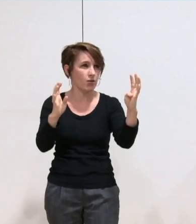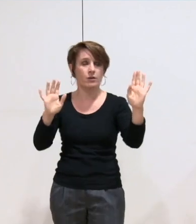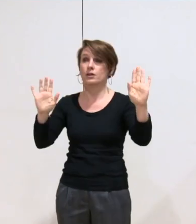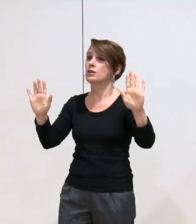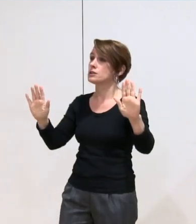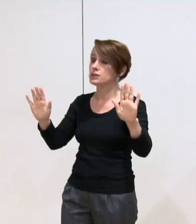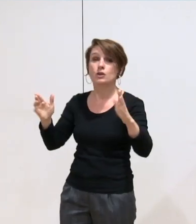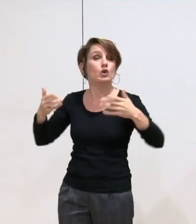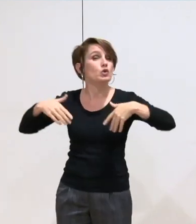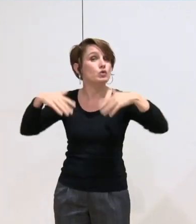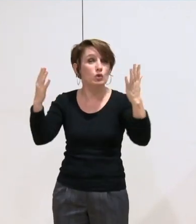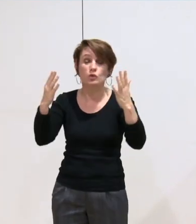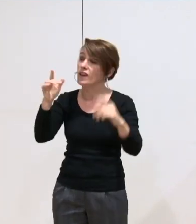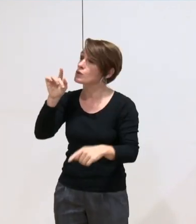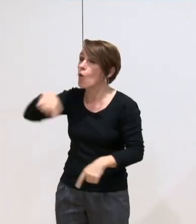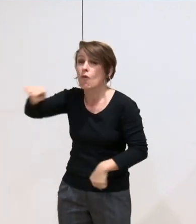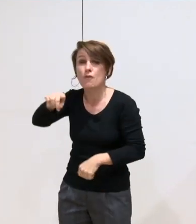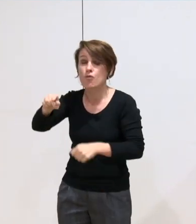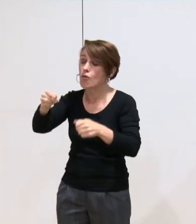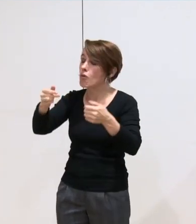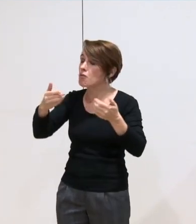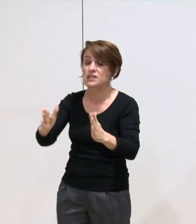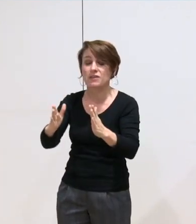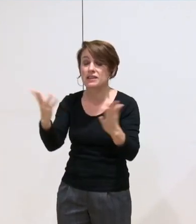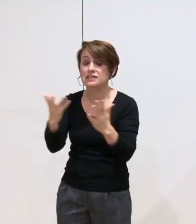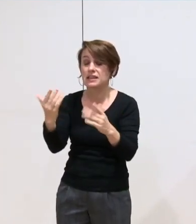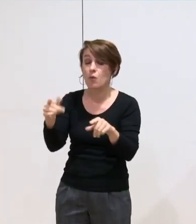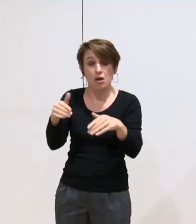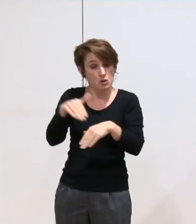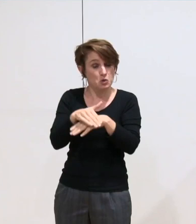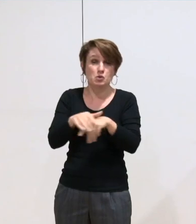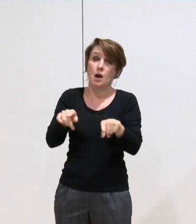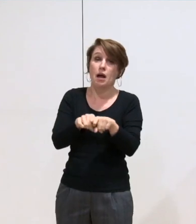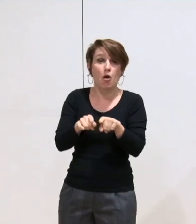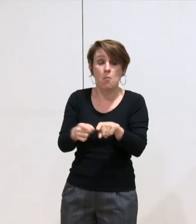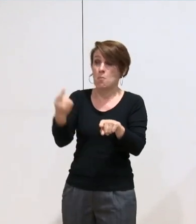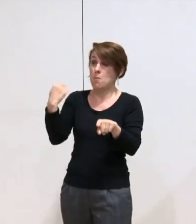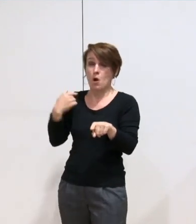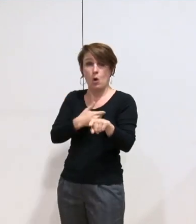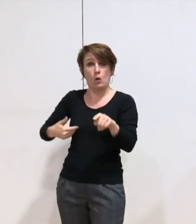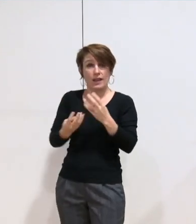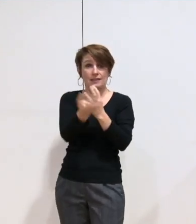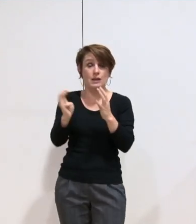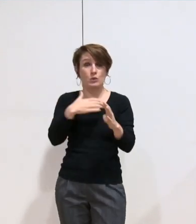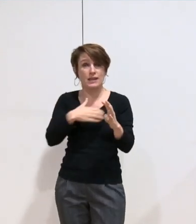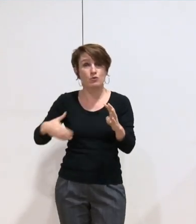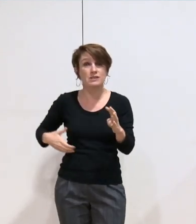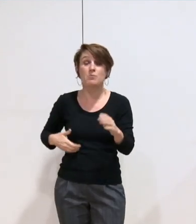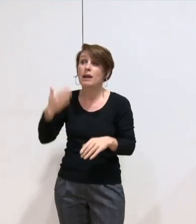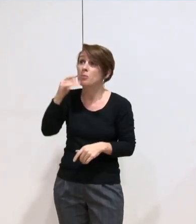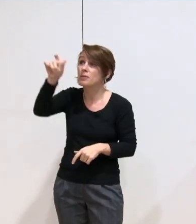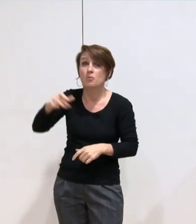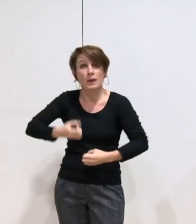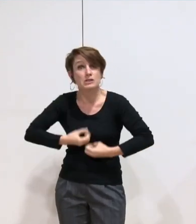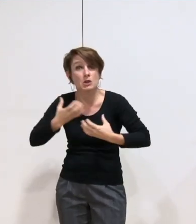décidé que ce soir, comme au dernier conseil municipal, toute parole contredisant éventuellement ce que vous auriez